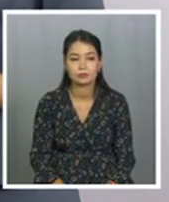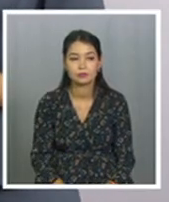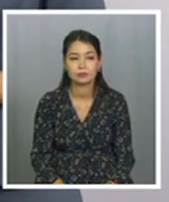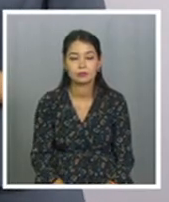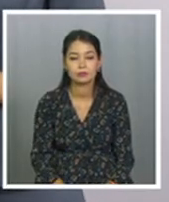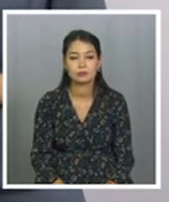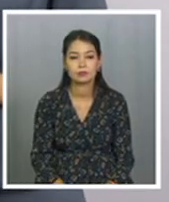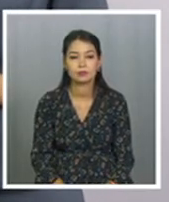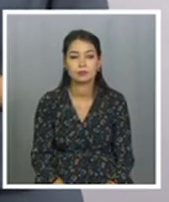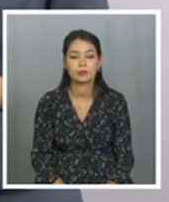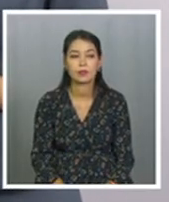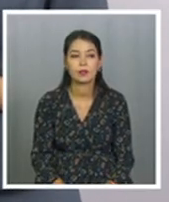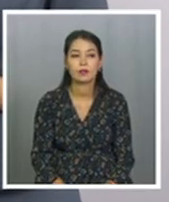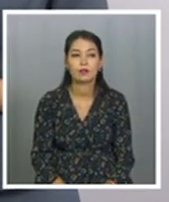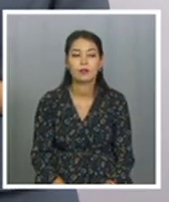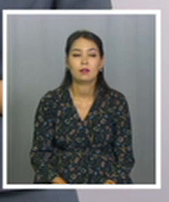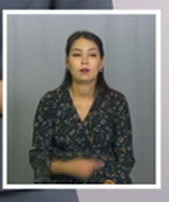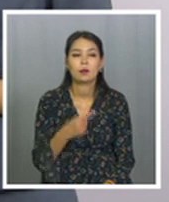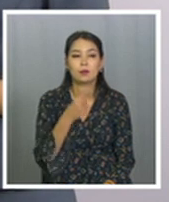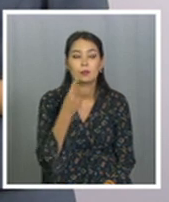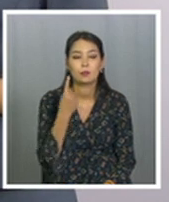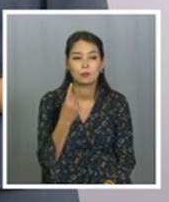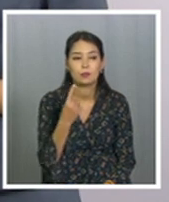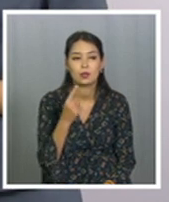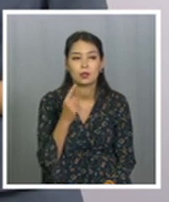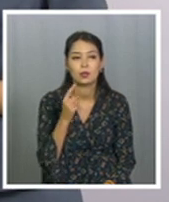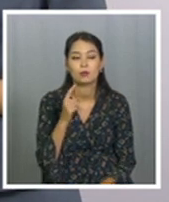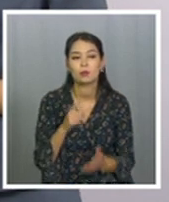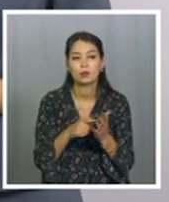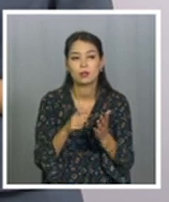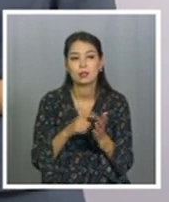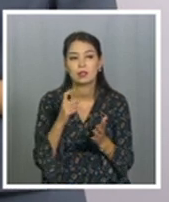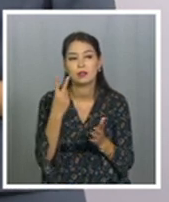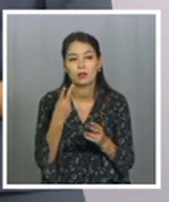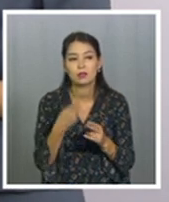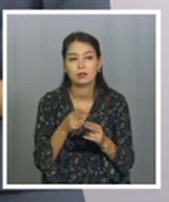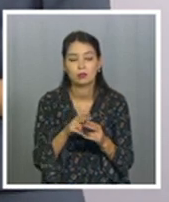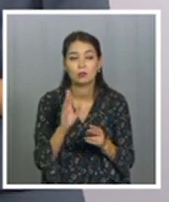1 бөлінген x квадрат функциясының алғашқы функциясы минус 1 бөлінген x.